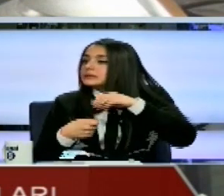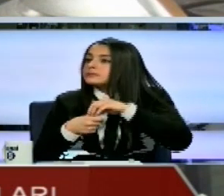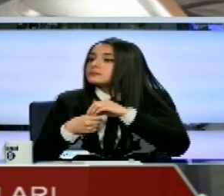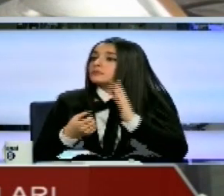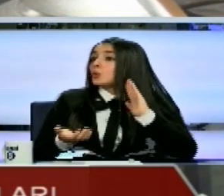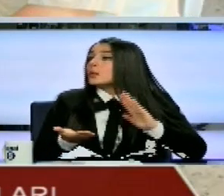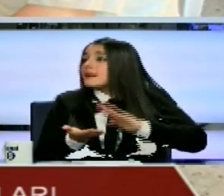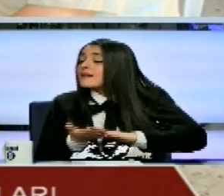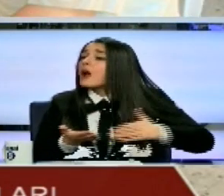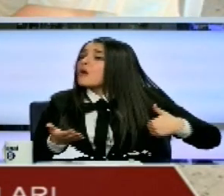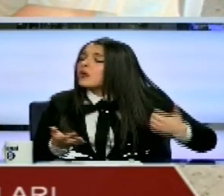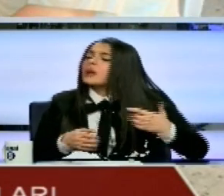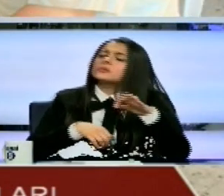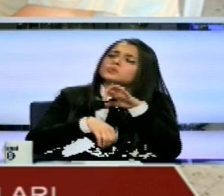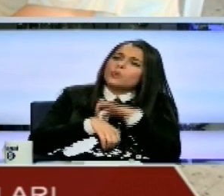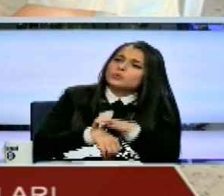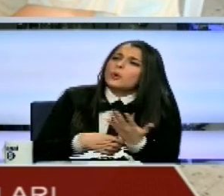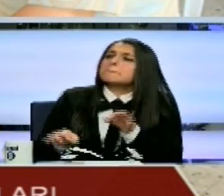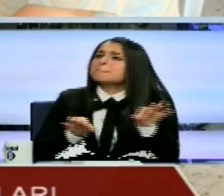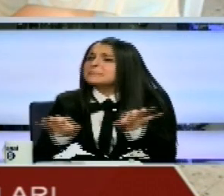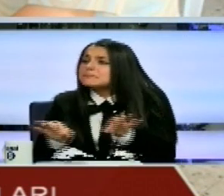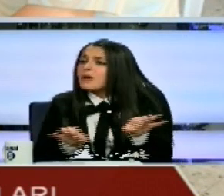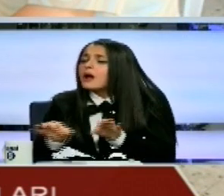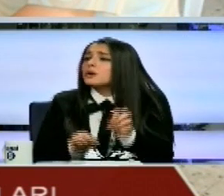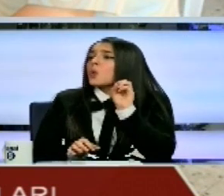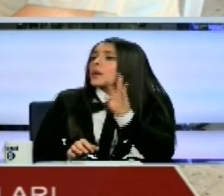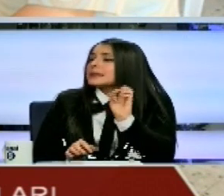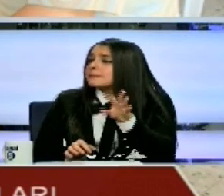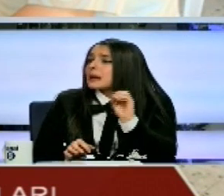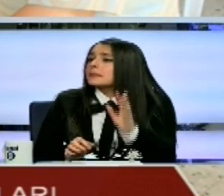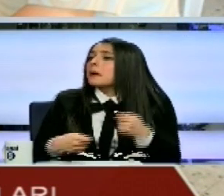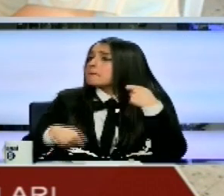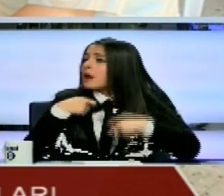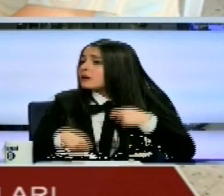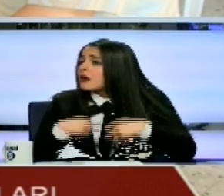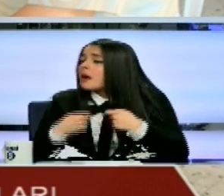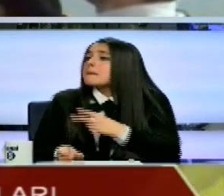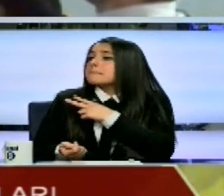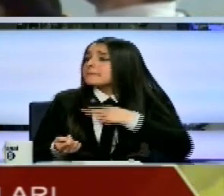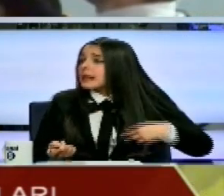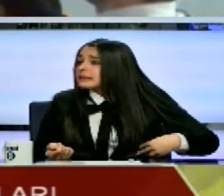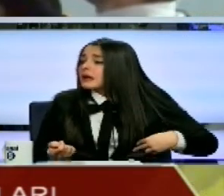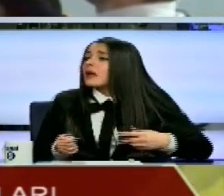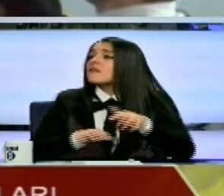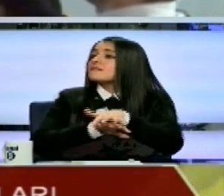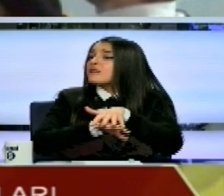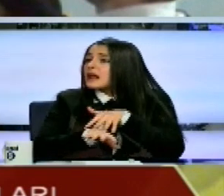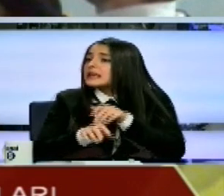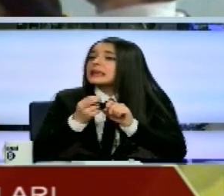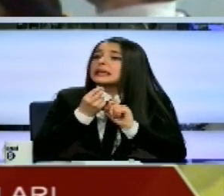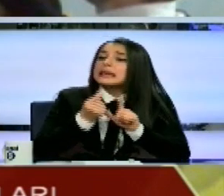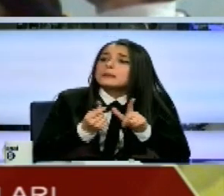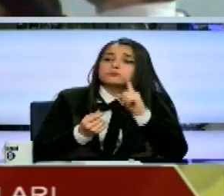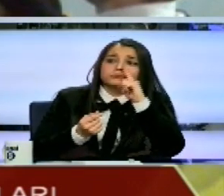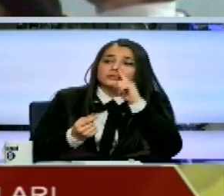Noter, avukat, doktor, mimar, öğretmen, bankalar, belediyeler, valilikler ve il müdürlüklerinin